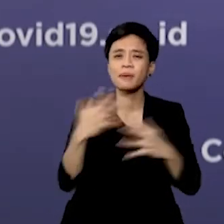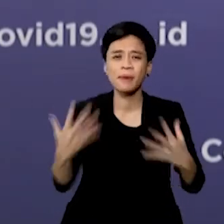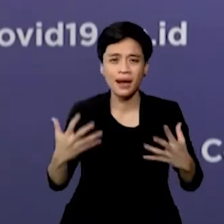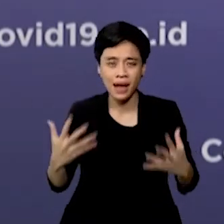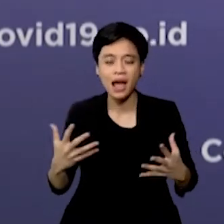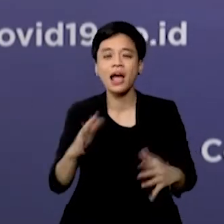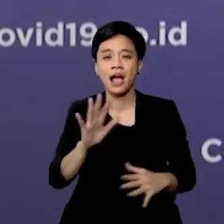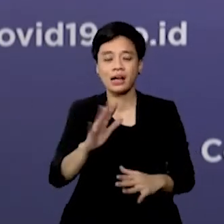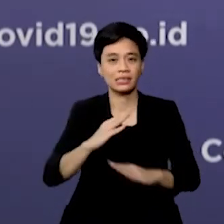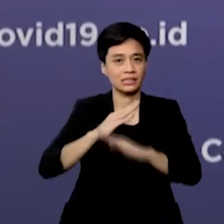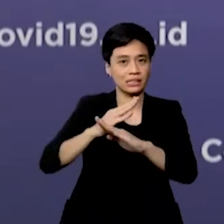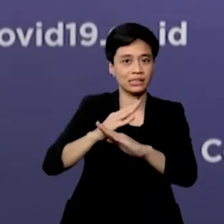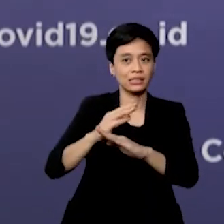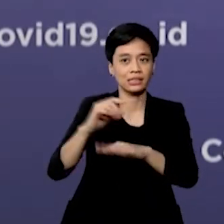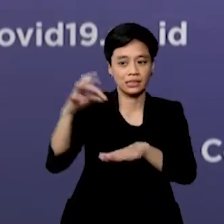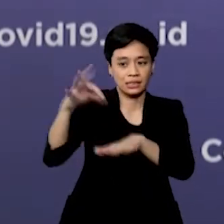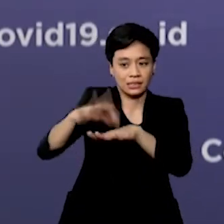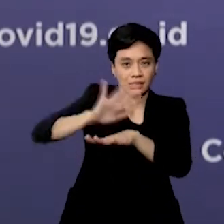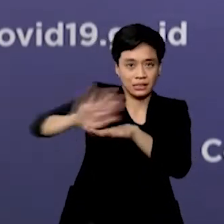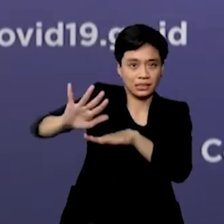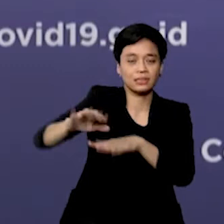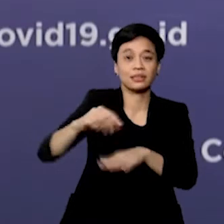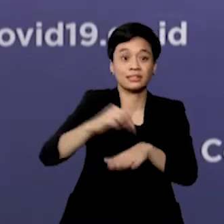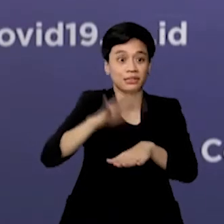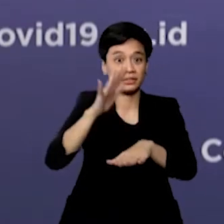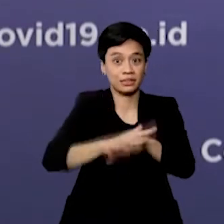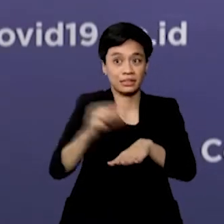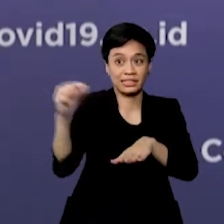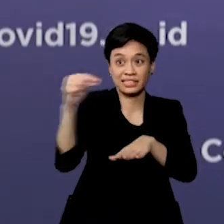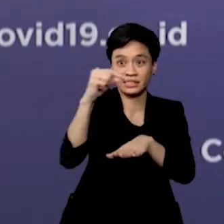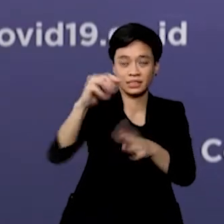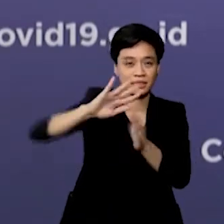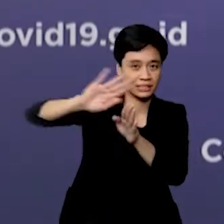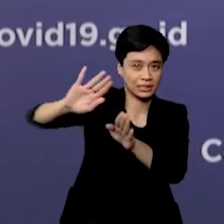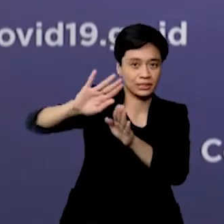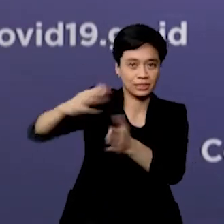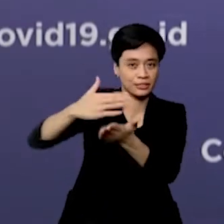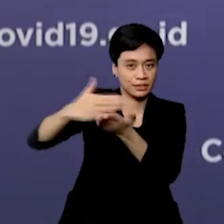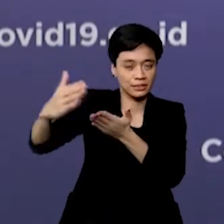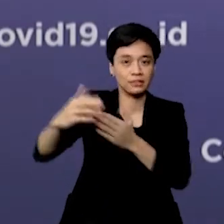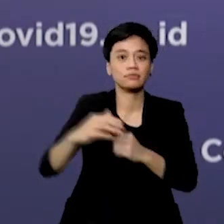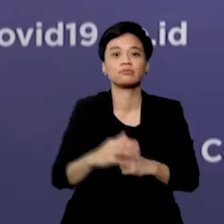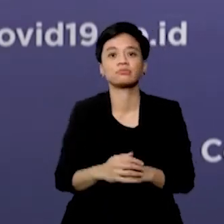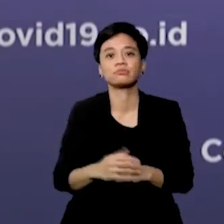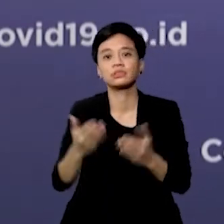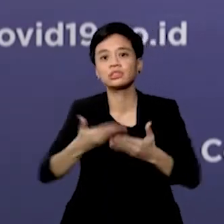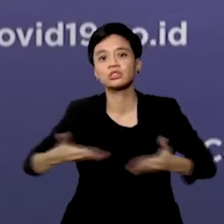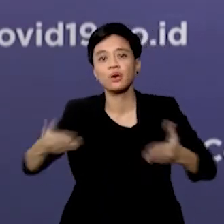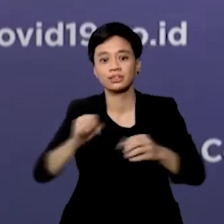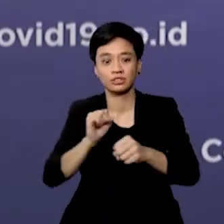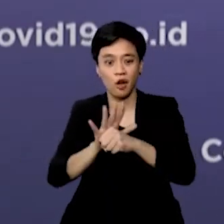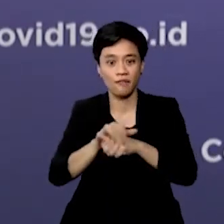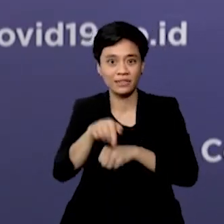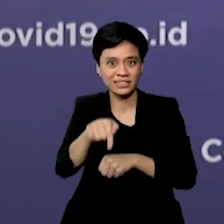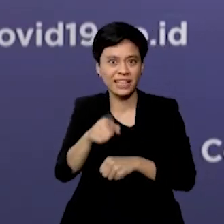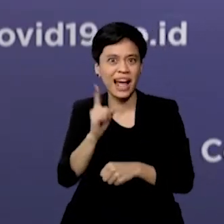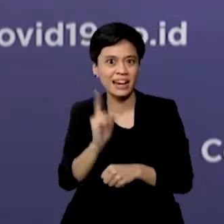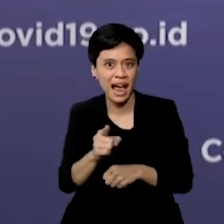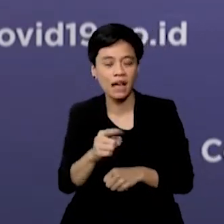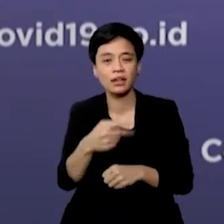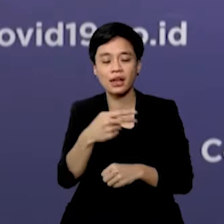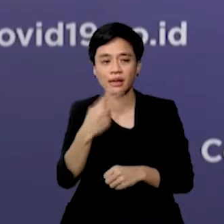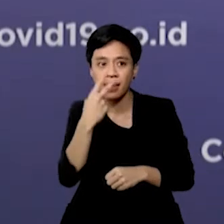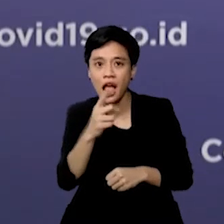menghindari infeksi. Dan untuk DBD, gigitan nyamuk. Di tengah pandemi COVID-19, kita juga harus menekan angka